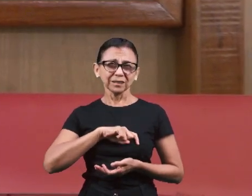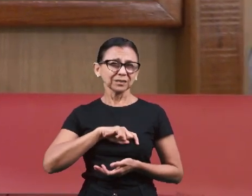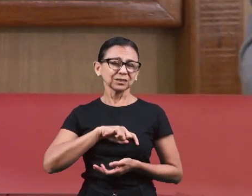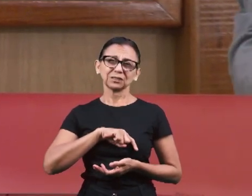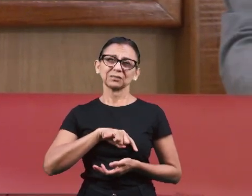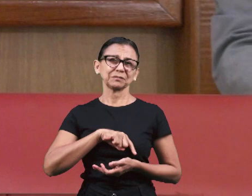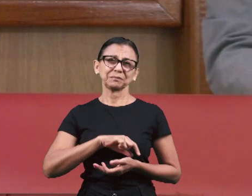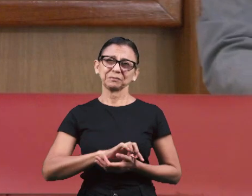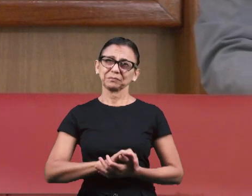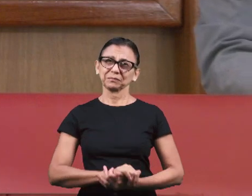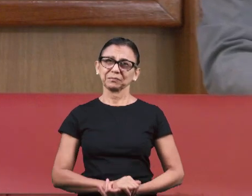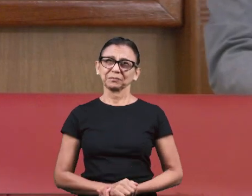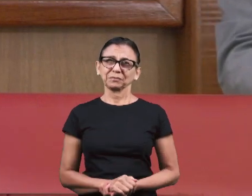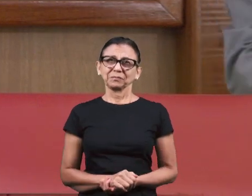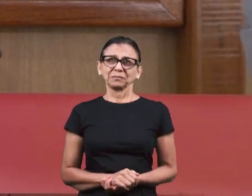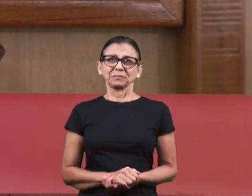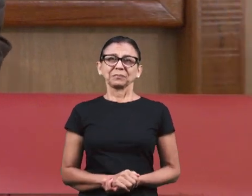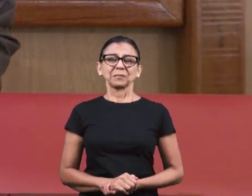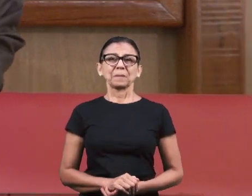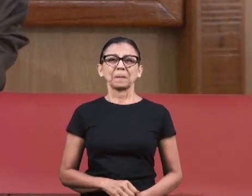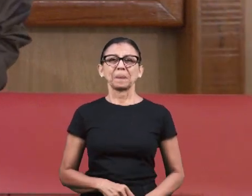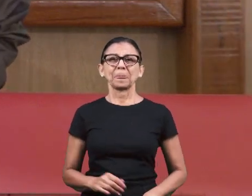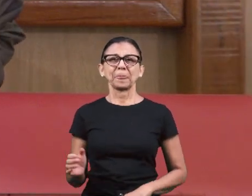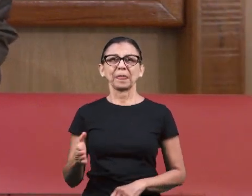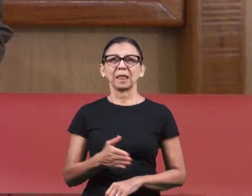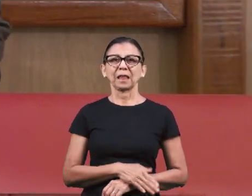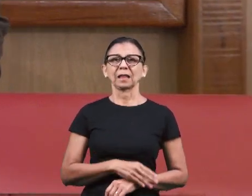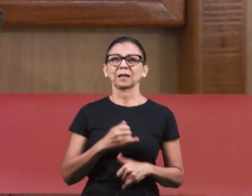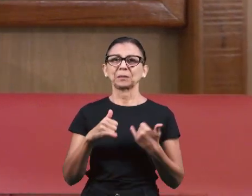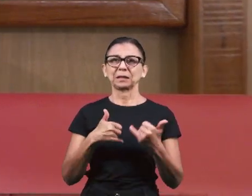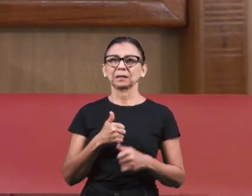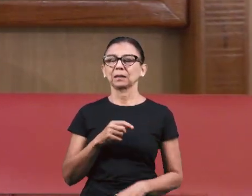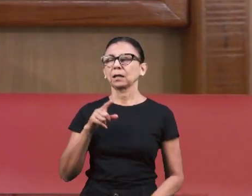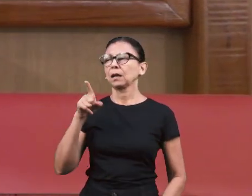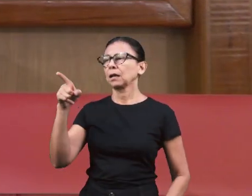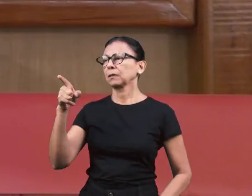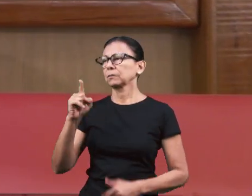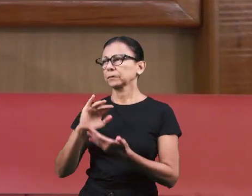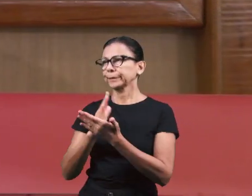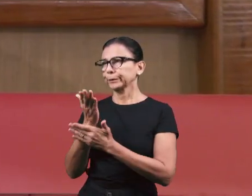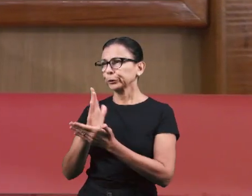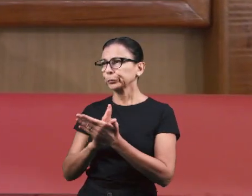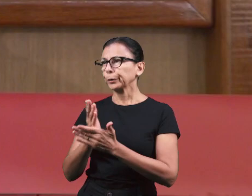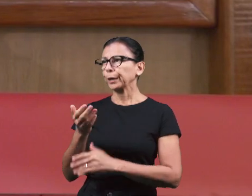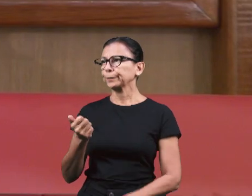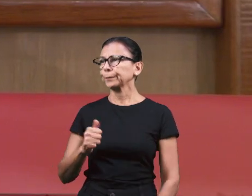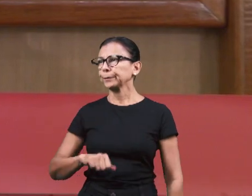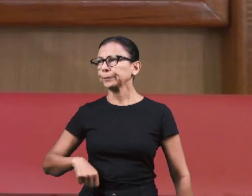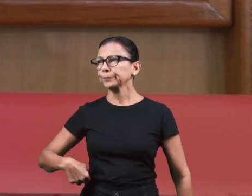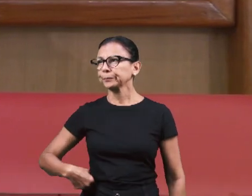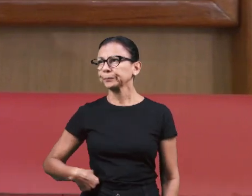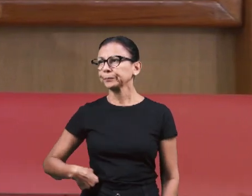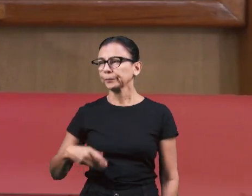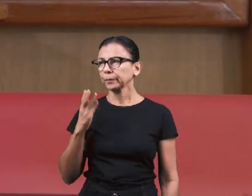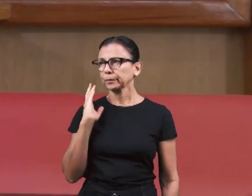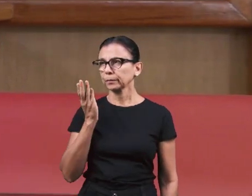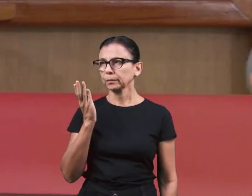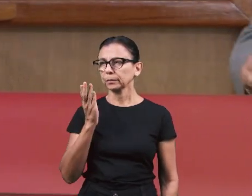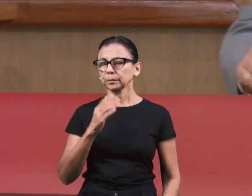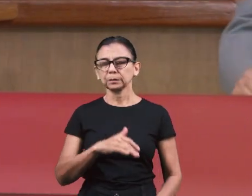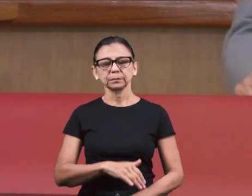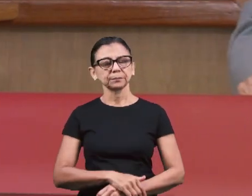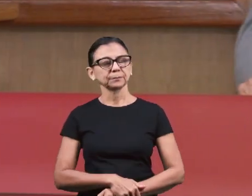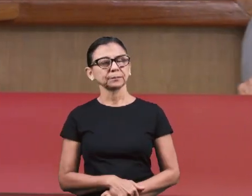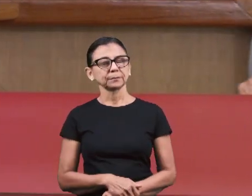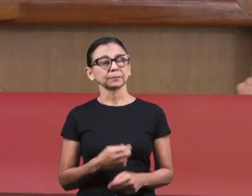à cause du mauvais odeur, n'est-ce pas? Euh, hein, il y a, il y a, il y a le frère